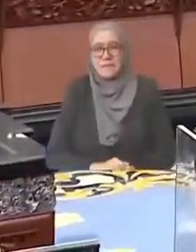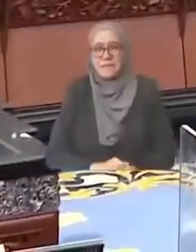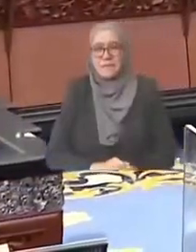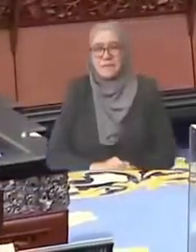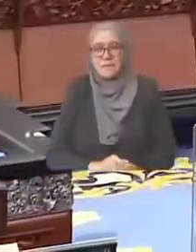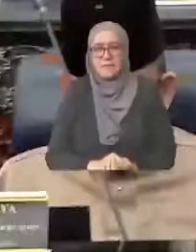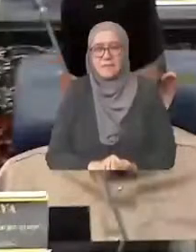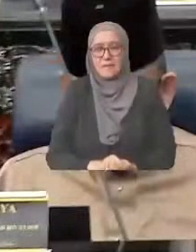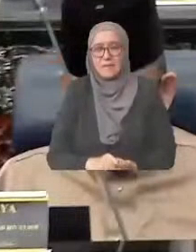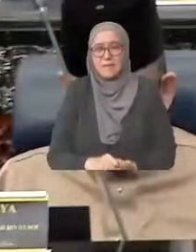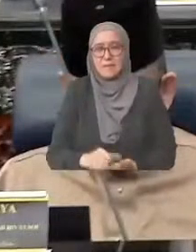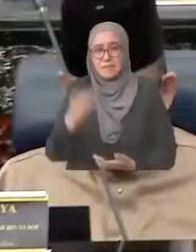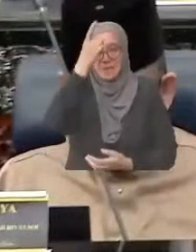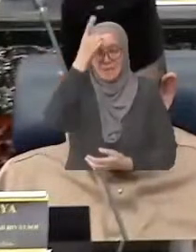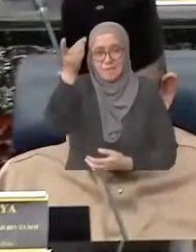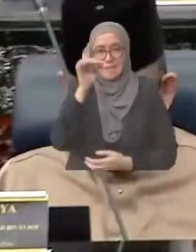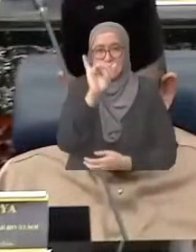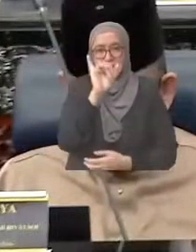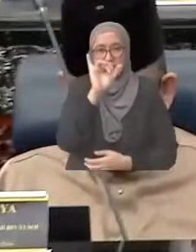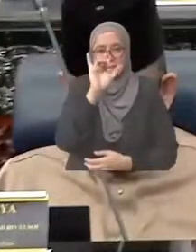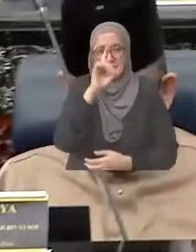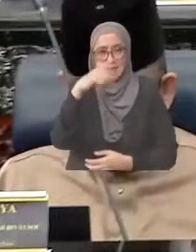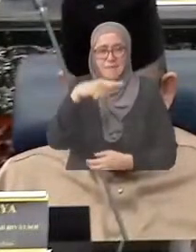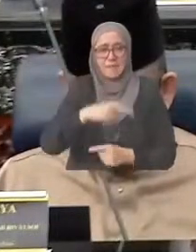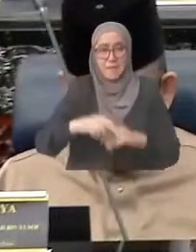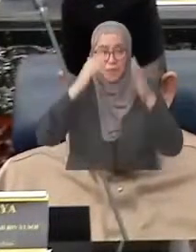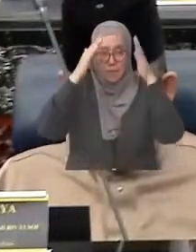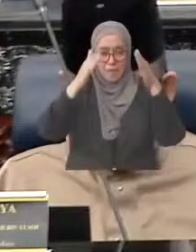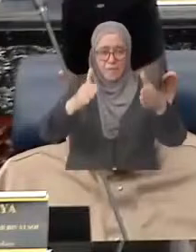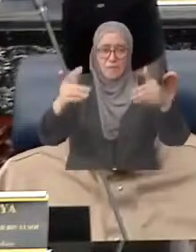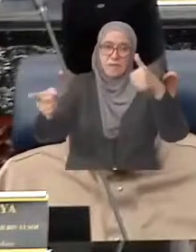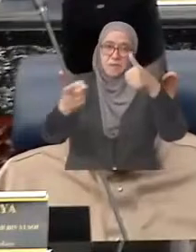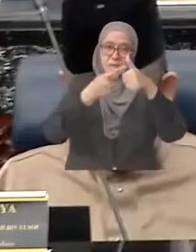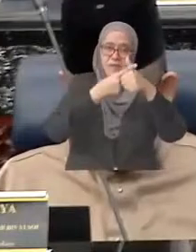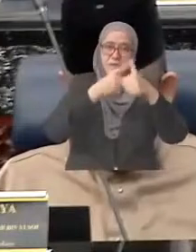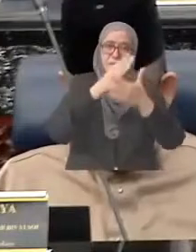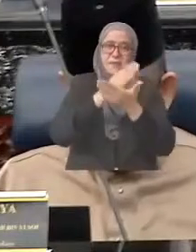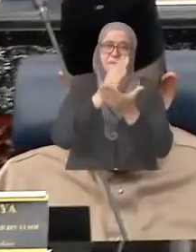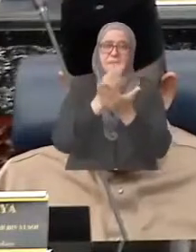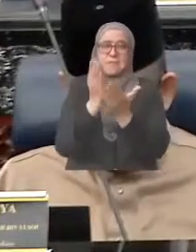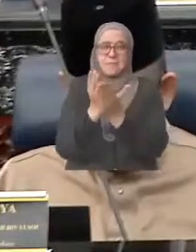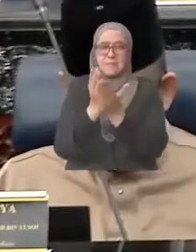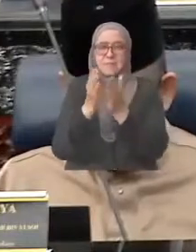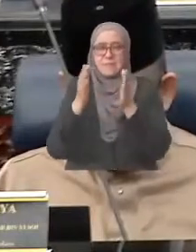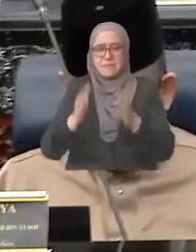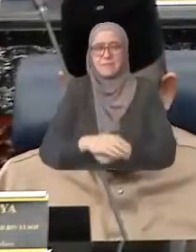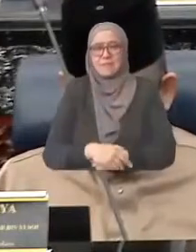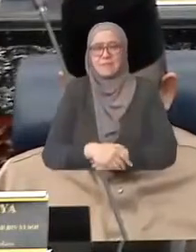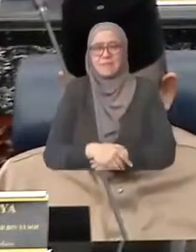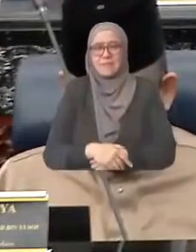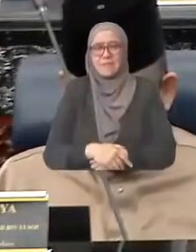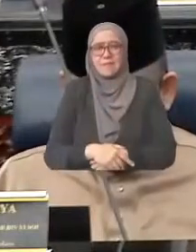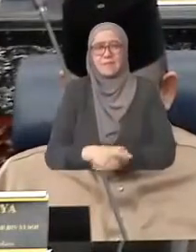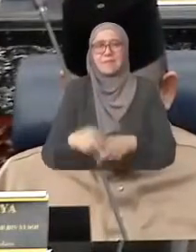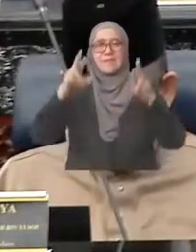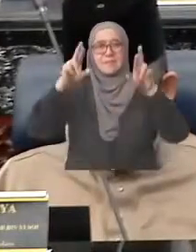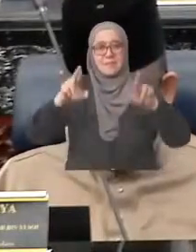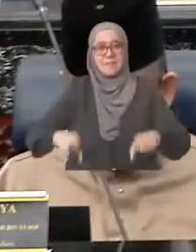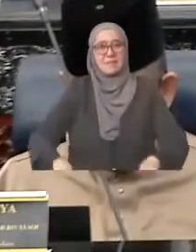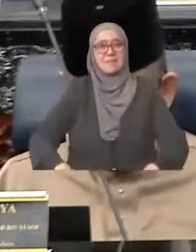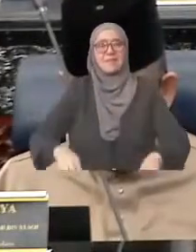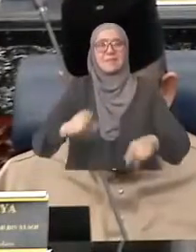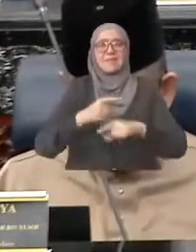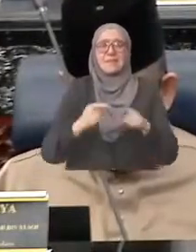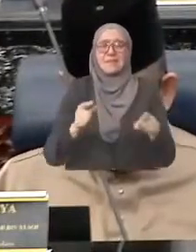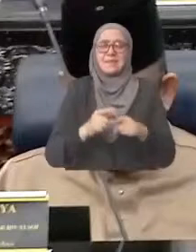al1 yang di betul fokus pertama Hai rakyat yang sejahtera hai bagi mendekap